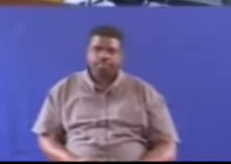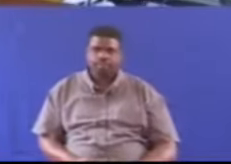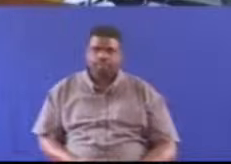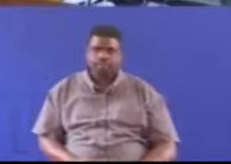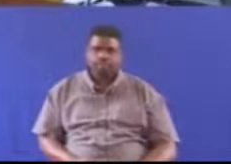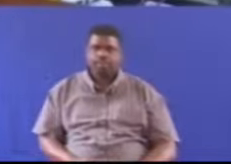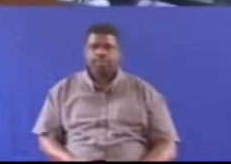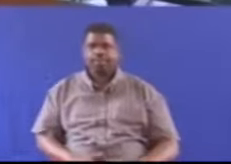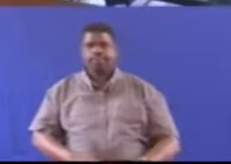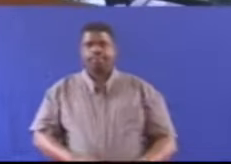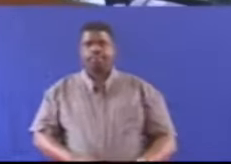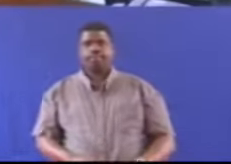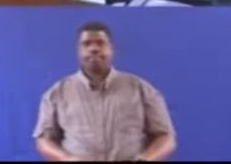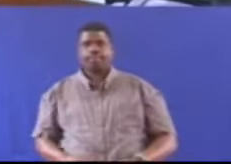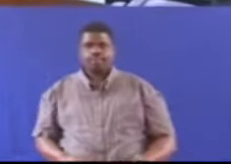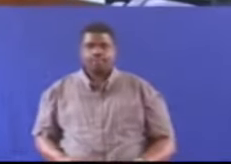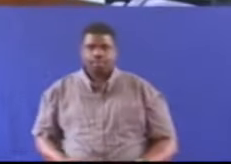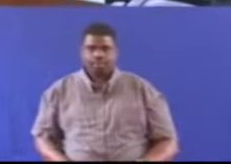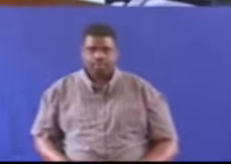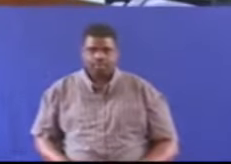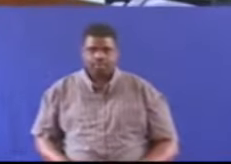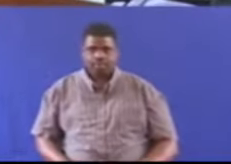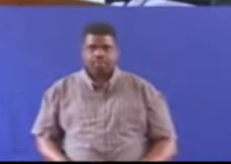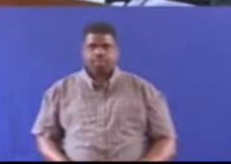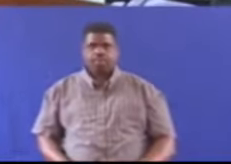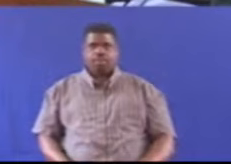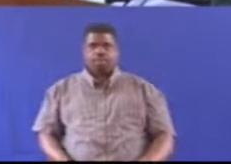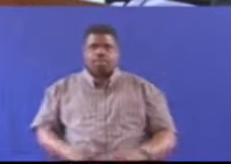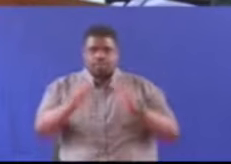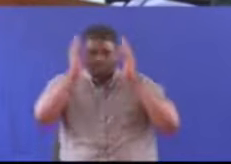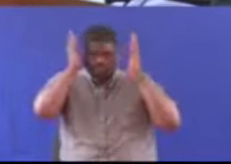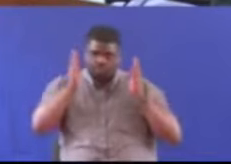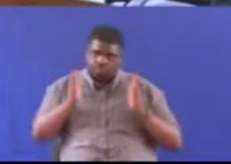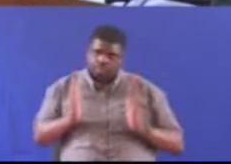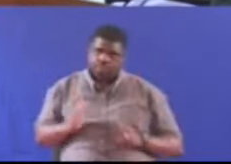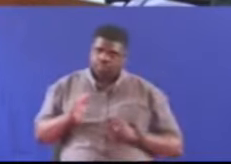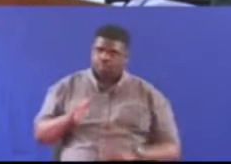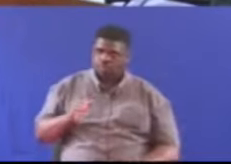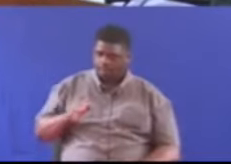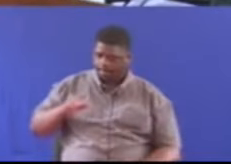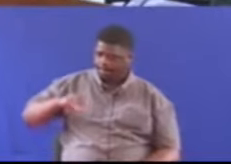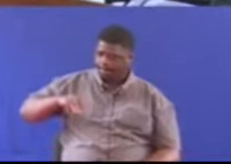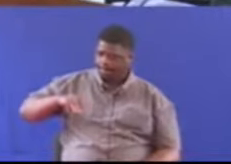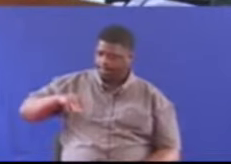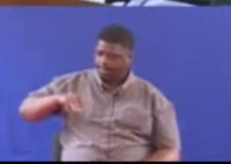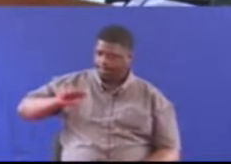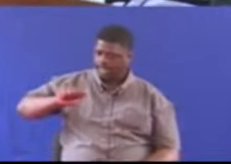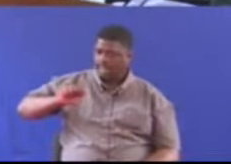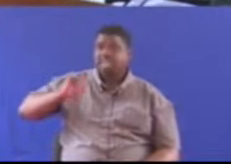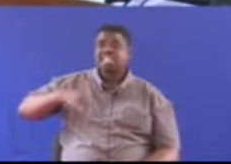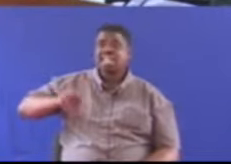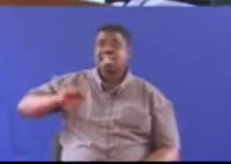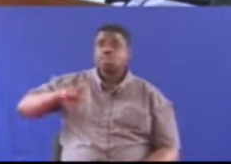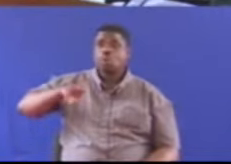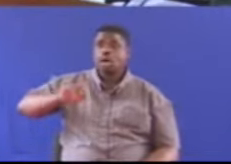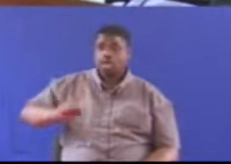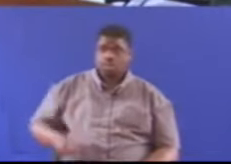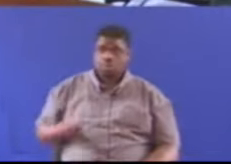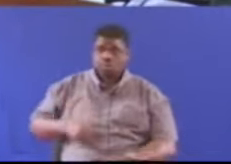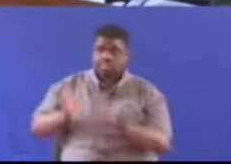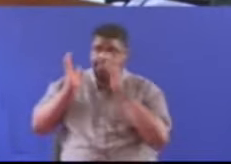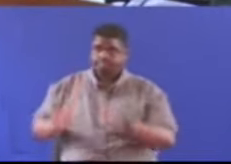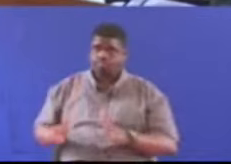Mheshimiwa Majaliwa Majaliwa, Waziri Mkuu wa Jamhuri ya Muungano wa Tanzania,